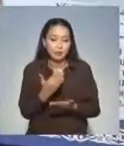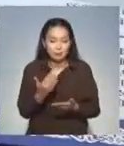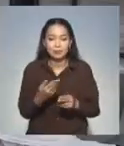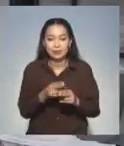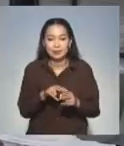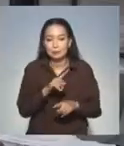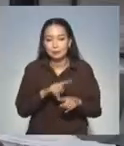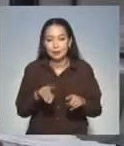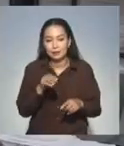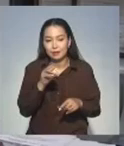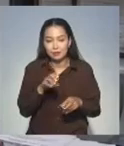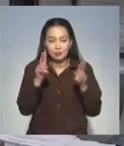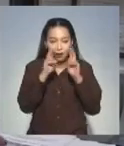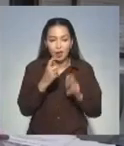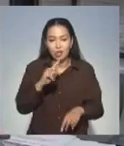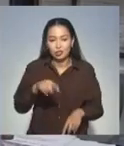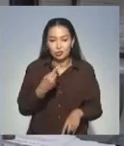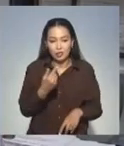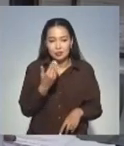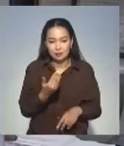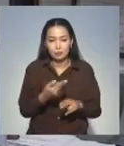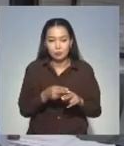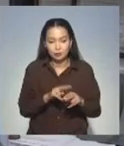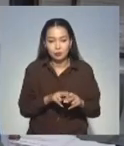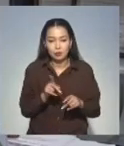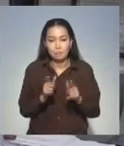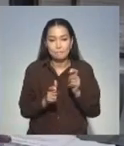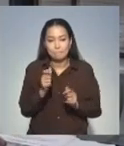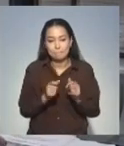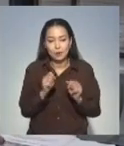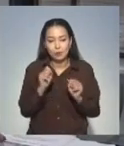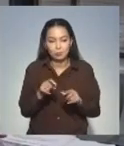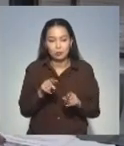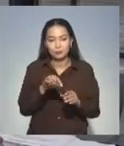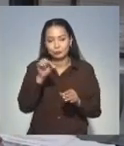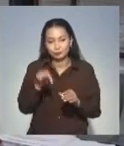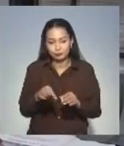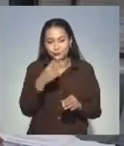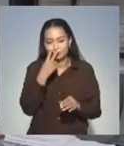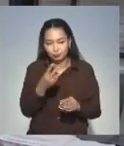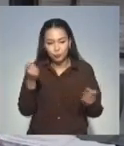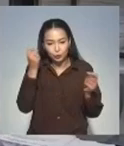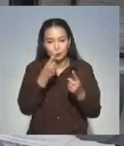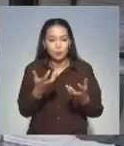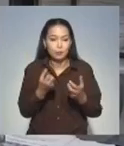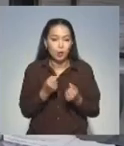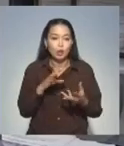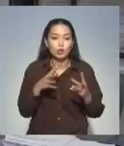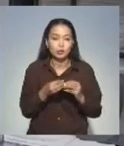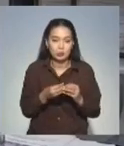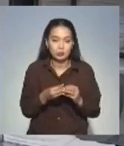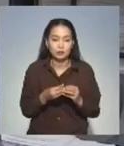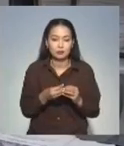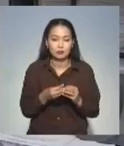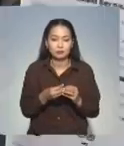экспресс-тестом. В течение одного часа непосредственно с молоком можно будет поставить эту реакцию и получить результат. Она проявляется в виде